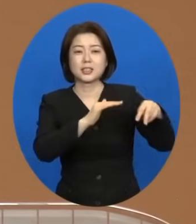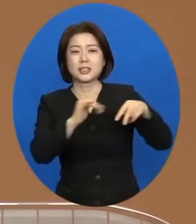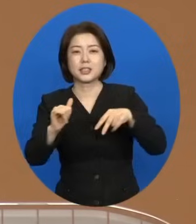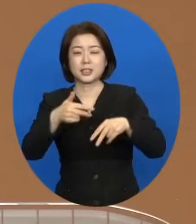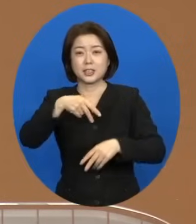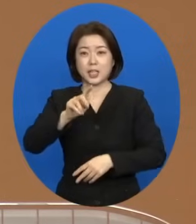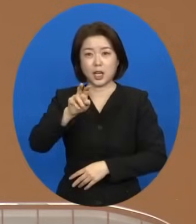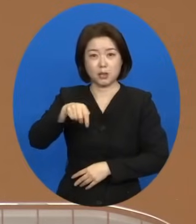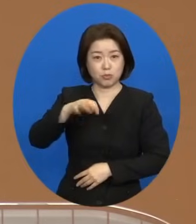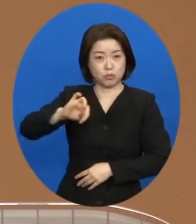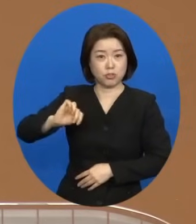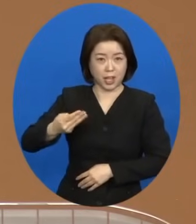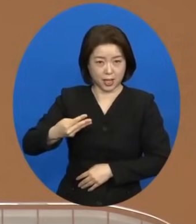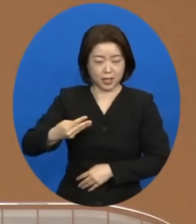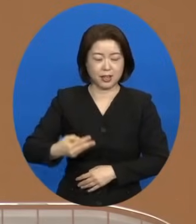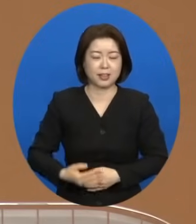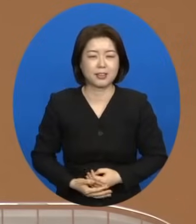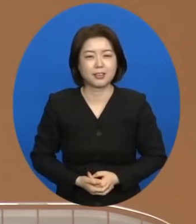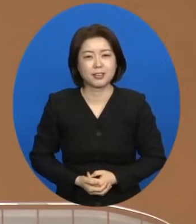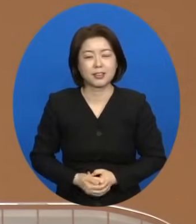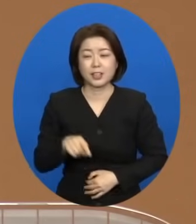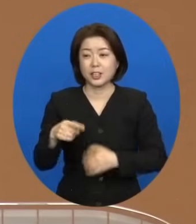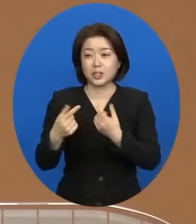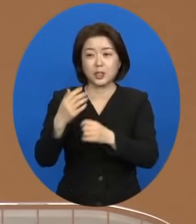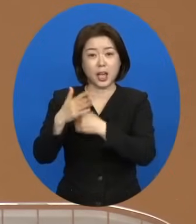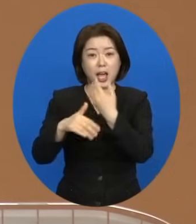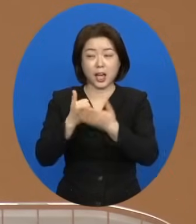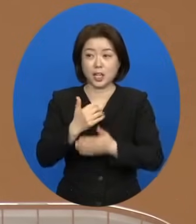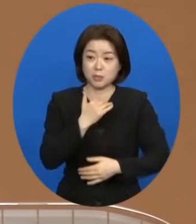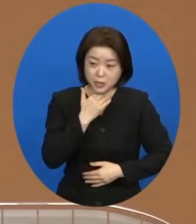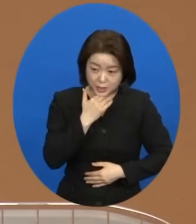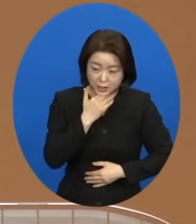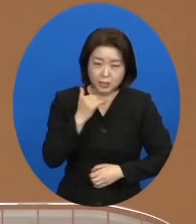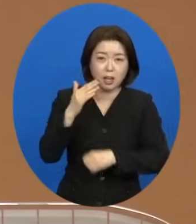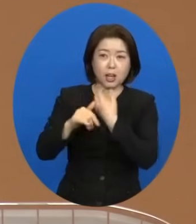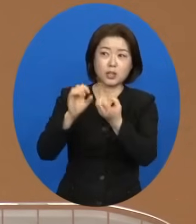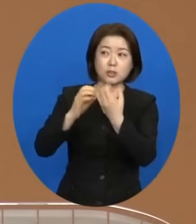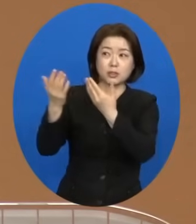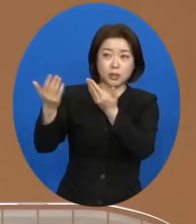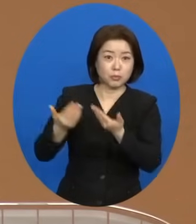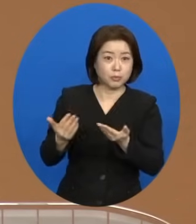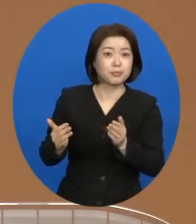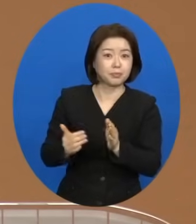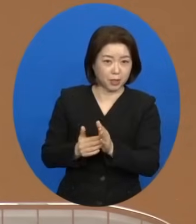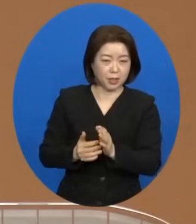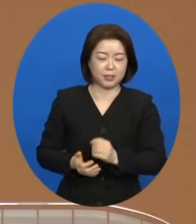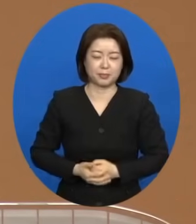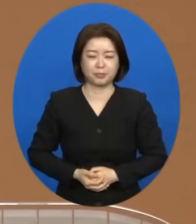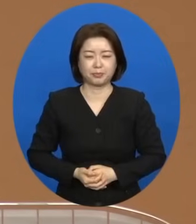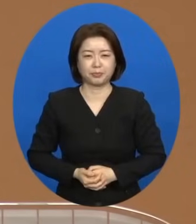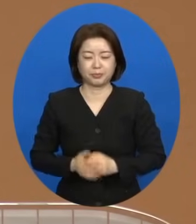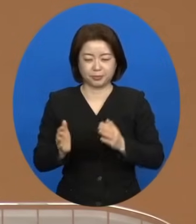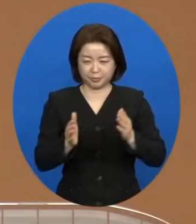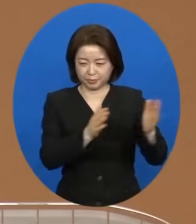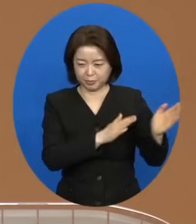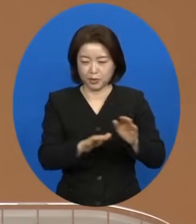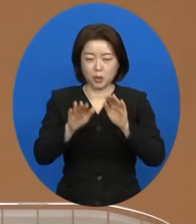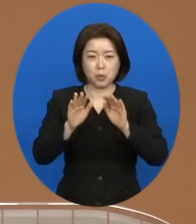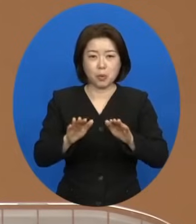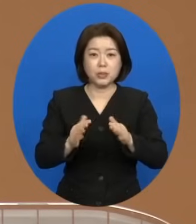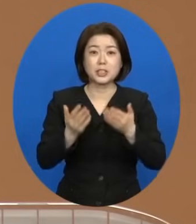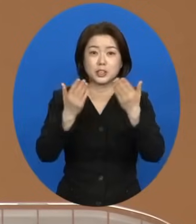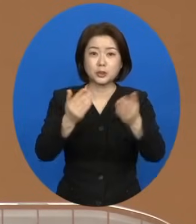사무엘이었습니다 그렇게 하나님을 기다렸는데 하나님 응답해 주신 거예요 여러분 오늘 제가 전해드리고 싶 말씀은